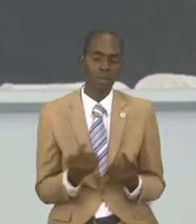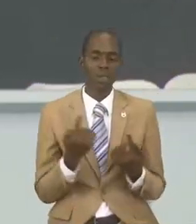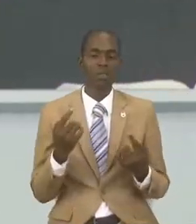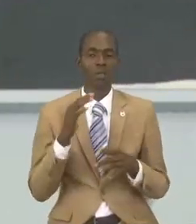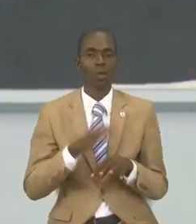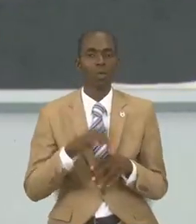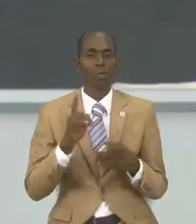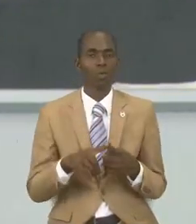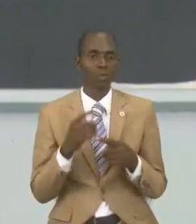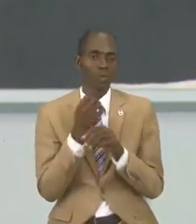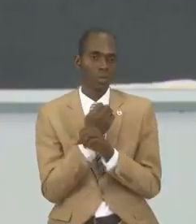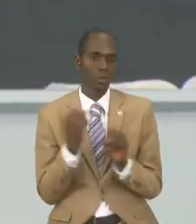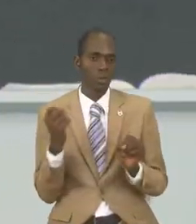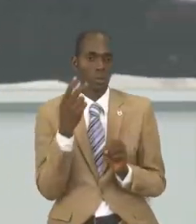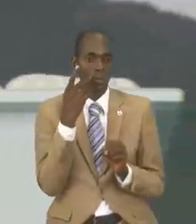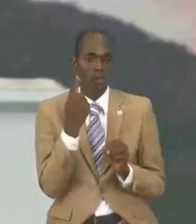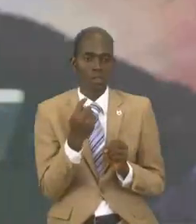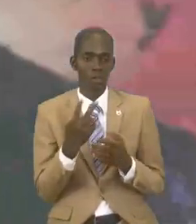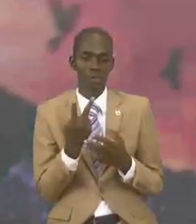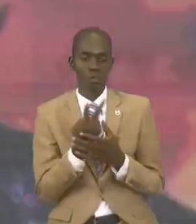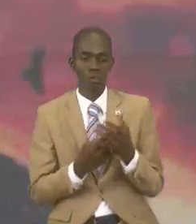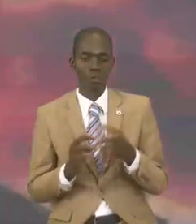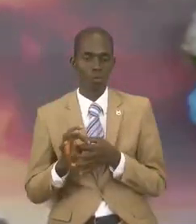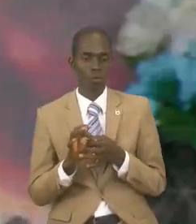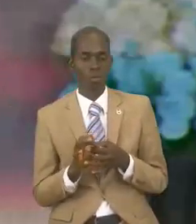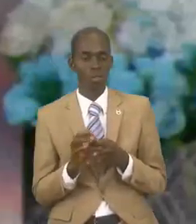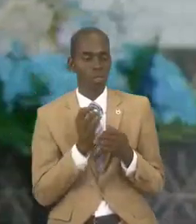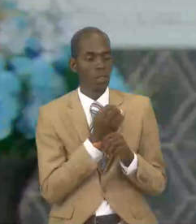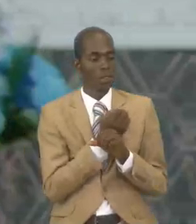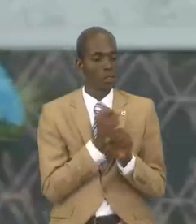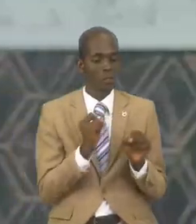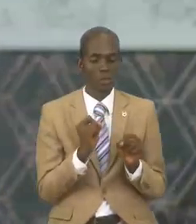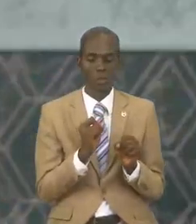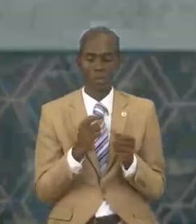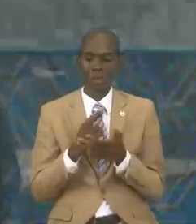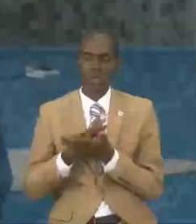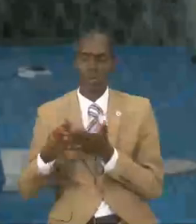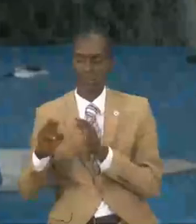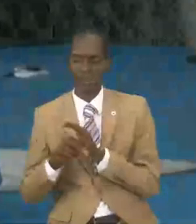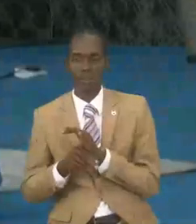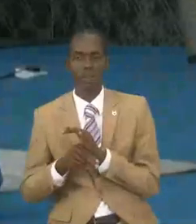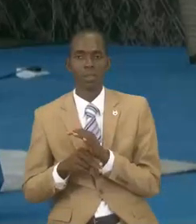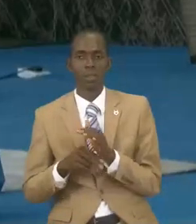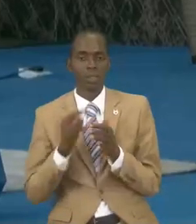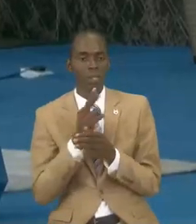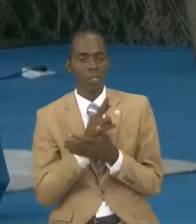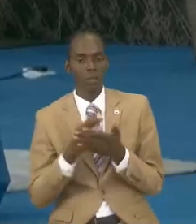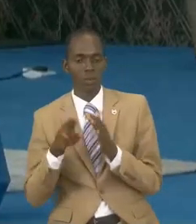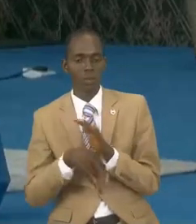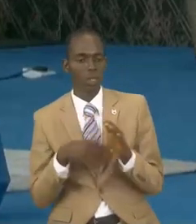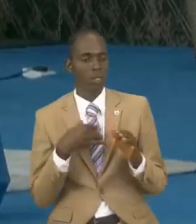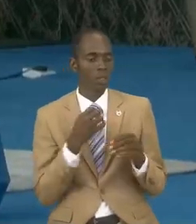bouche qu'on parvient au salut. Vous voyez la connexion là-bas, le salut et la justice et le